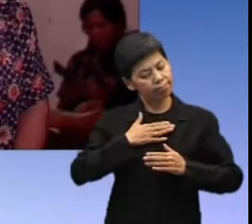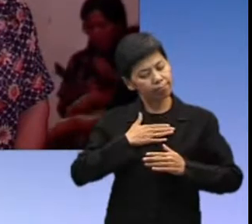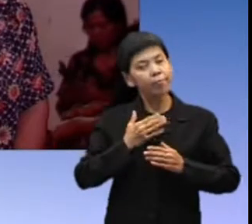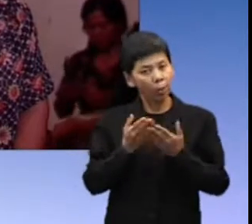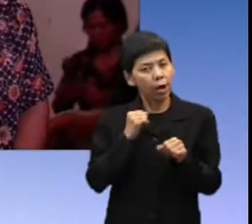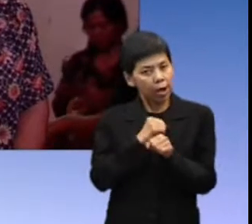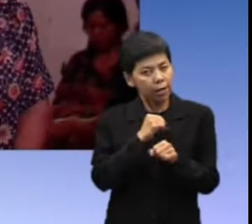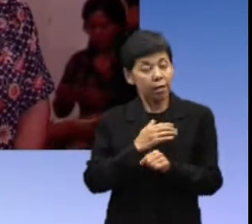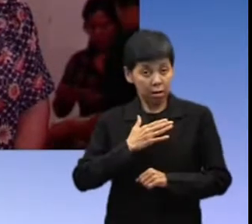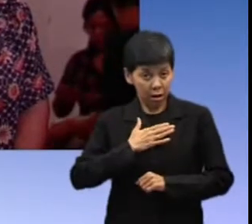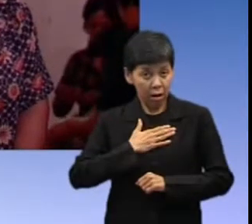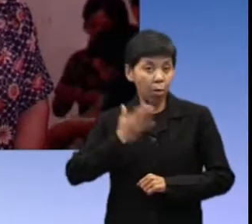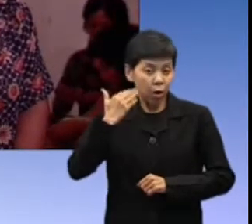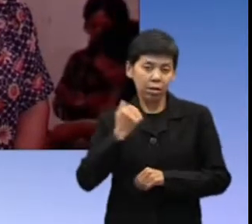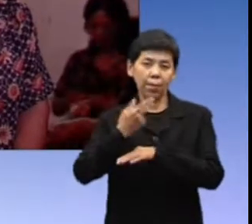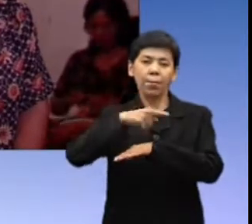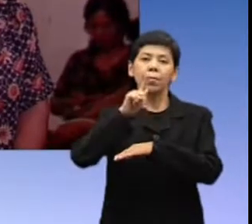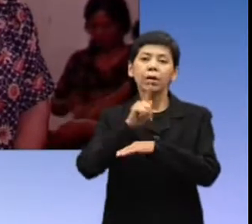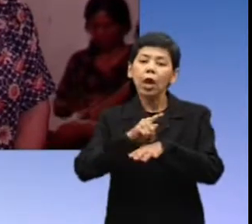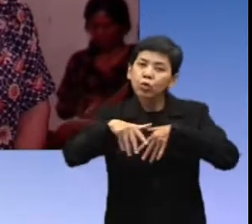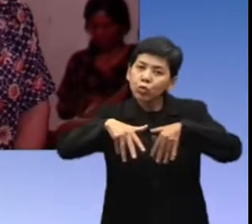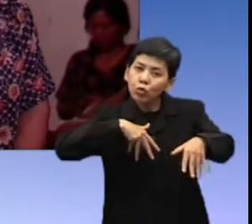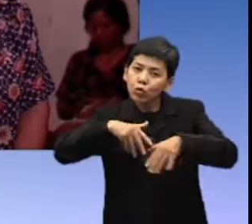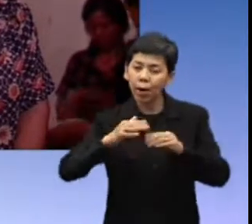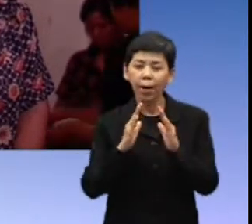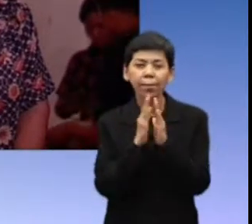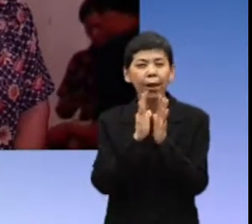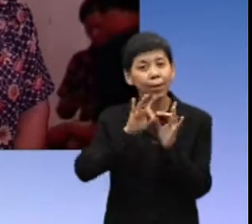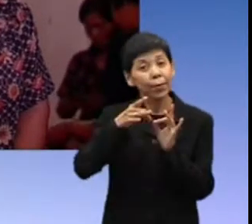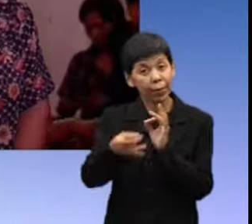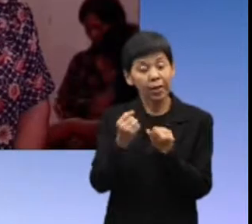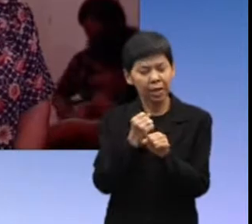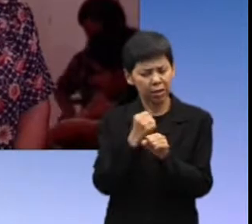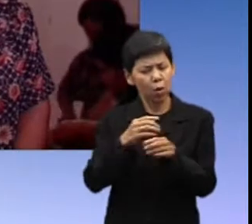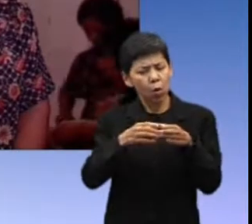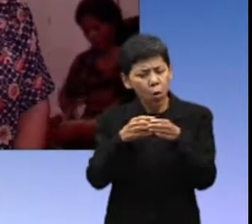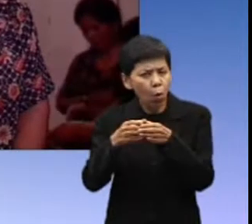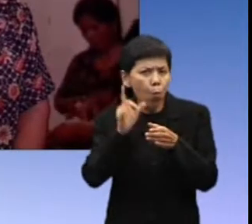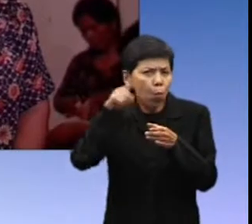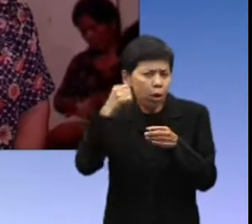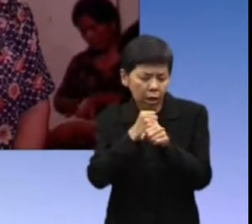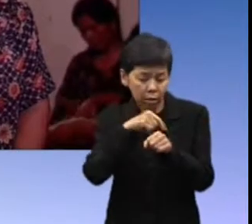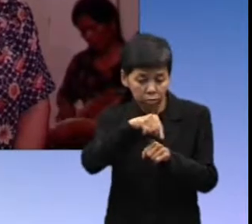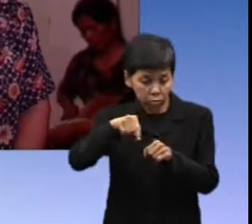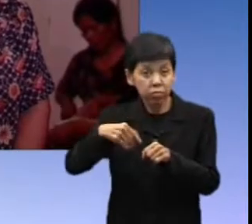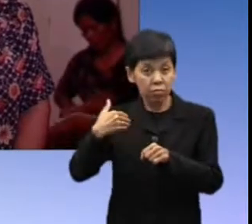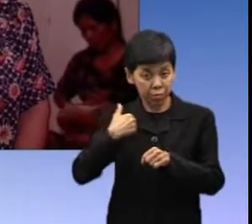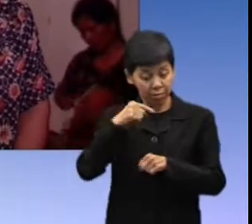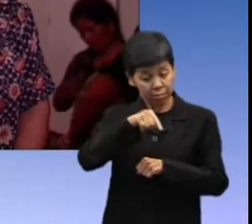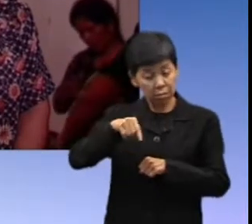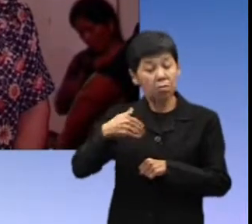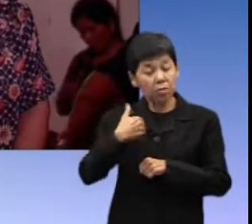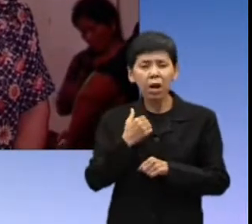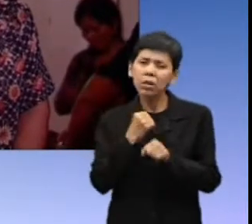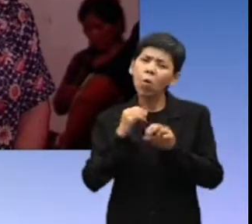ายในครอบครัวพอดีตัวดิฉันเองเป็นประธานชุมชนศาลเจ้าแม่กวนอิมคิดว่ากลุ่มแม่บ้านซึ่งหลายคนนะ